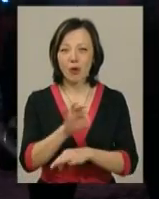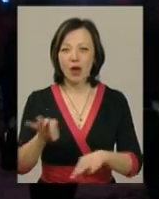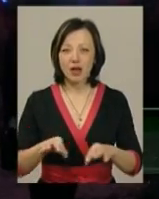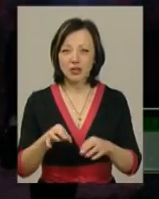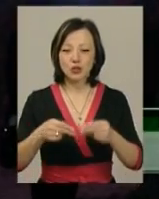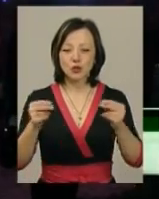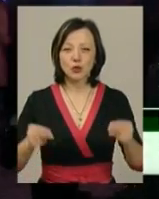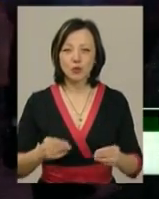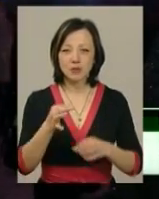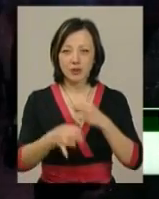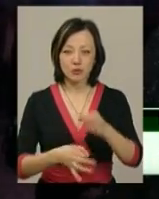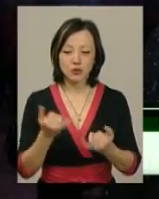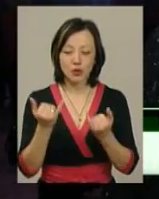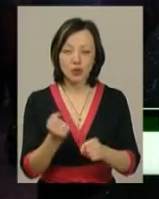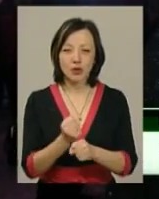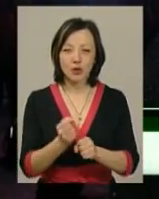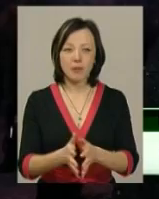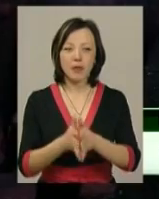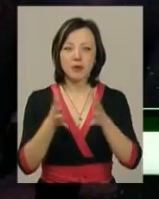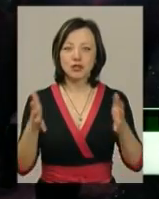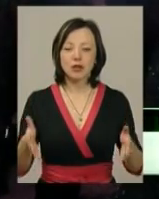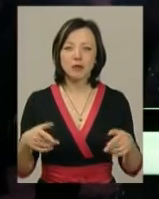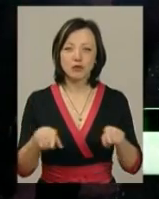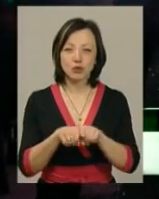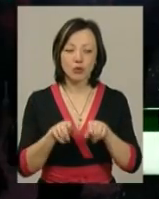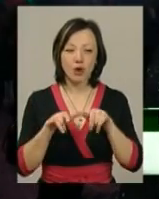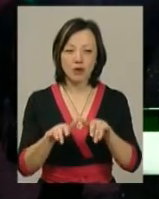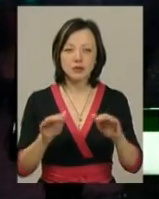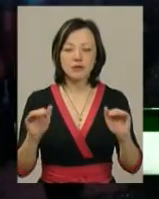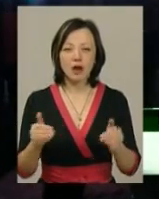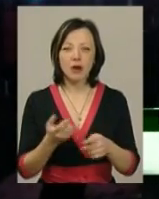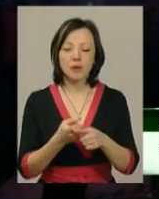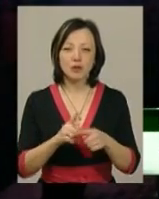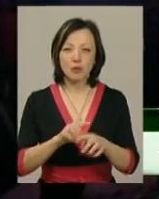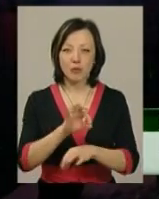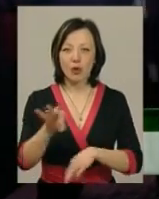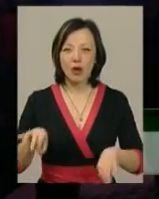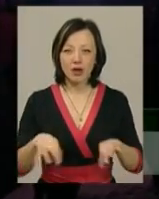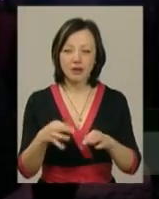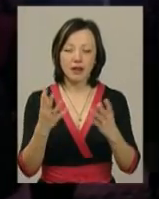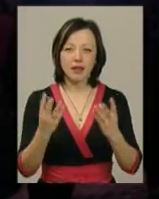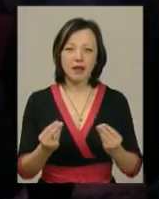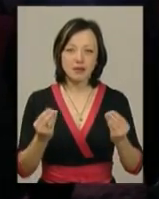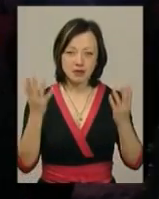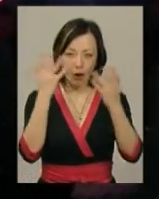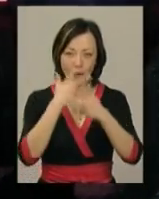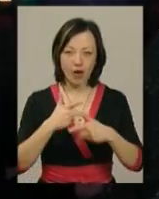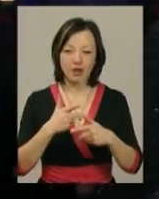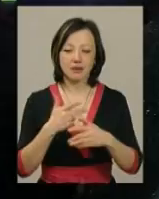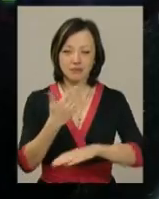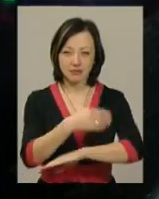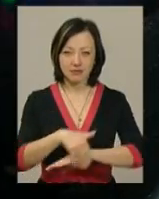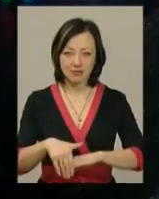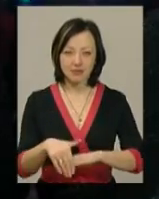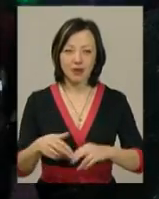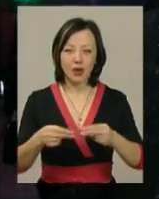робимо наймасштабнішу таку акцію в рамках цього проєкту, саме на День закоханих. Під відкритим